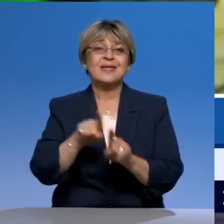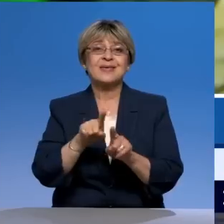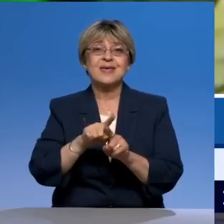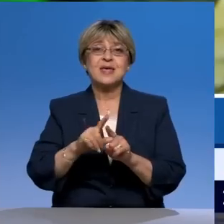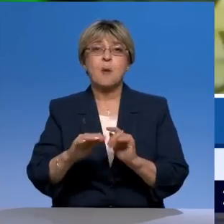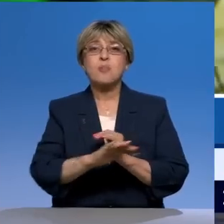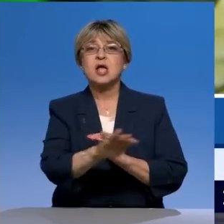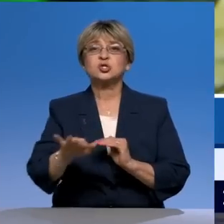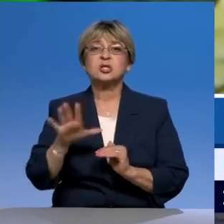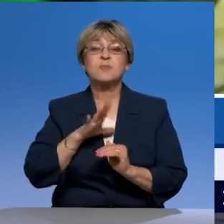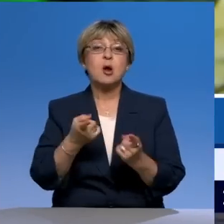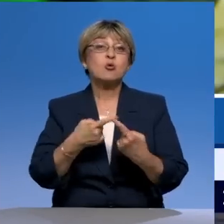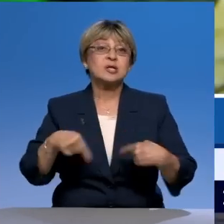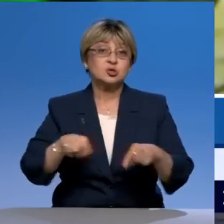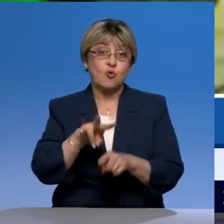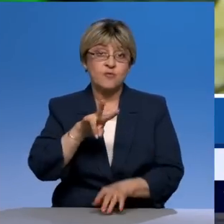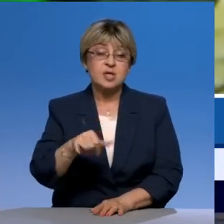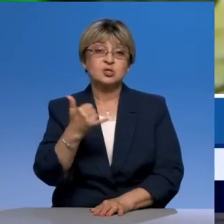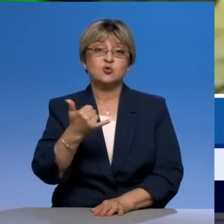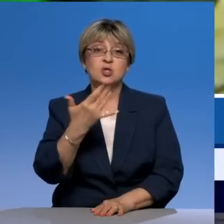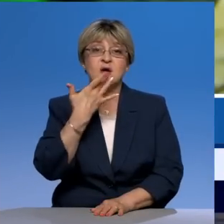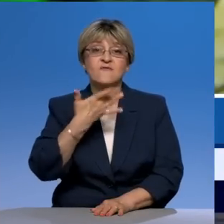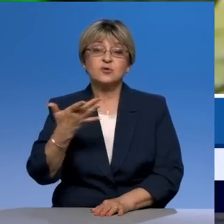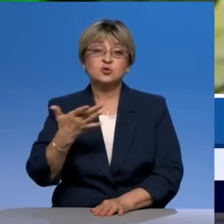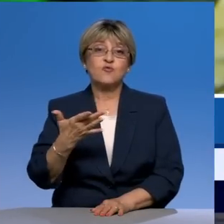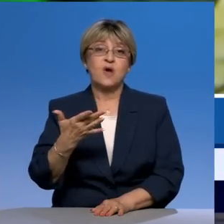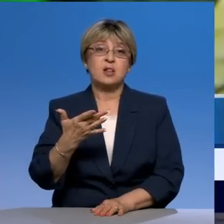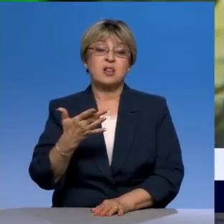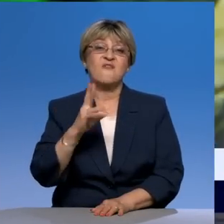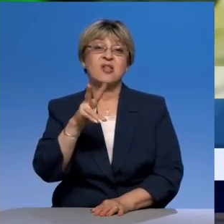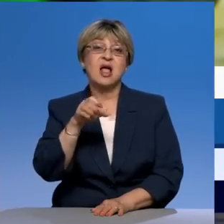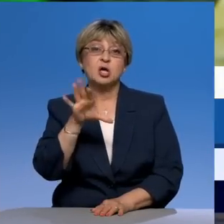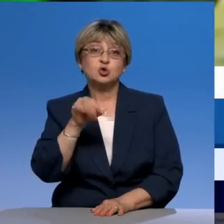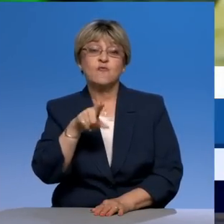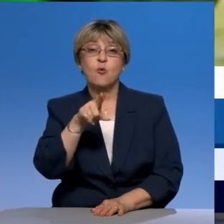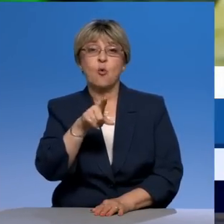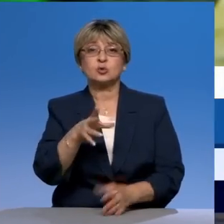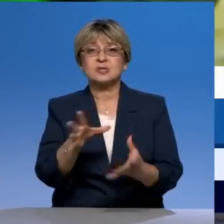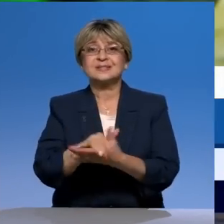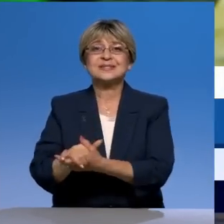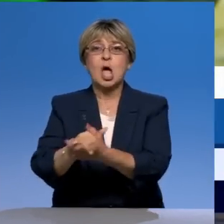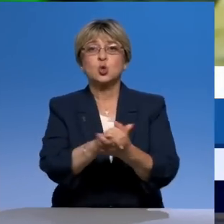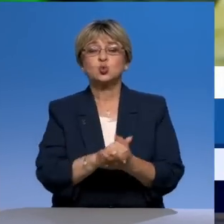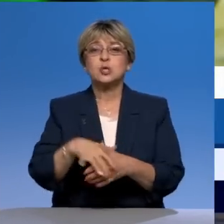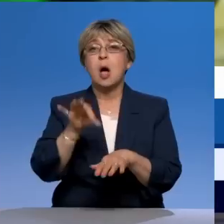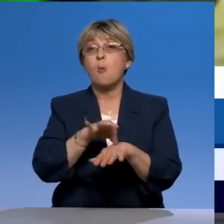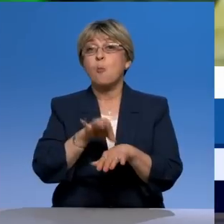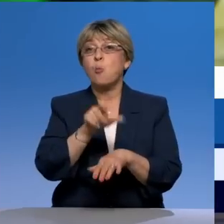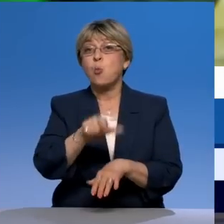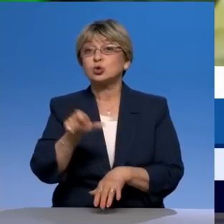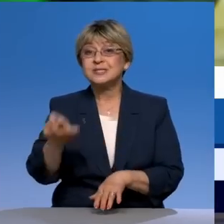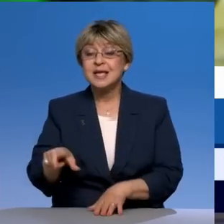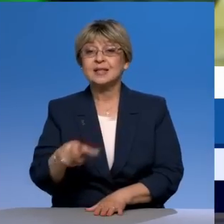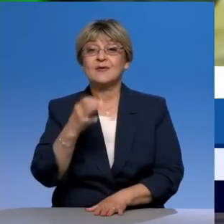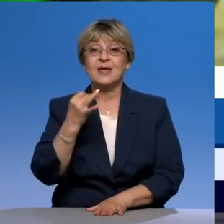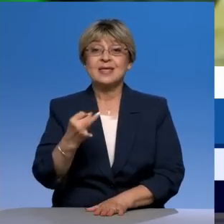организованы. Сегодня как раз у нас выступал Ян Владимирович Власов. Он сопредседатель Всероссийского союза пациентов. И в течение вот